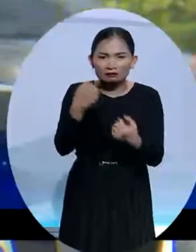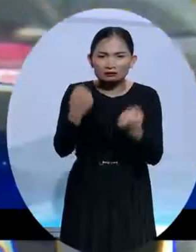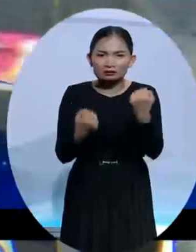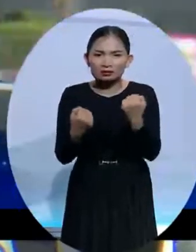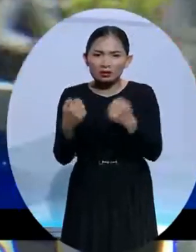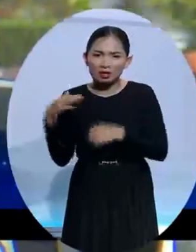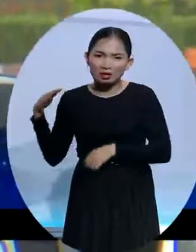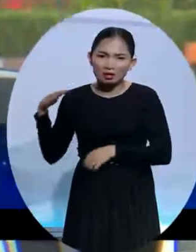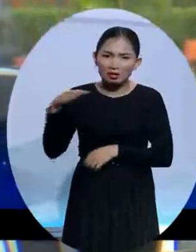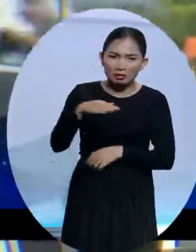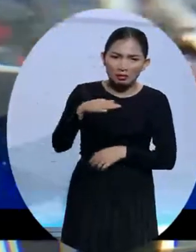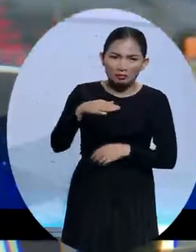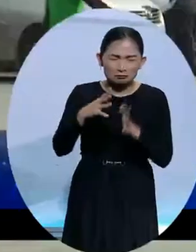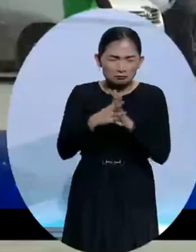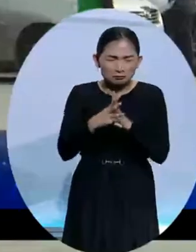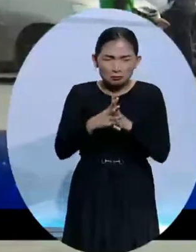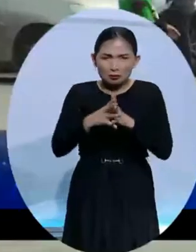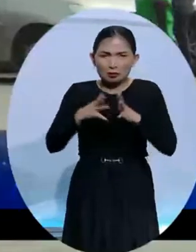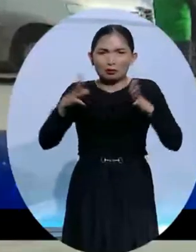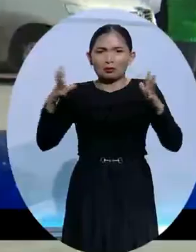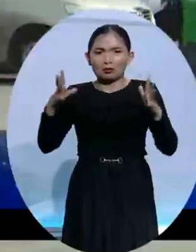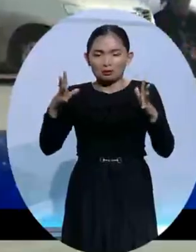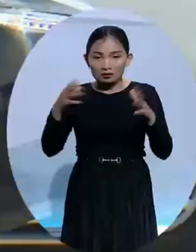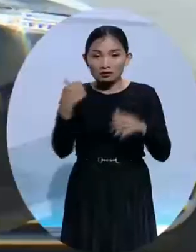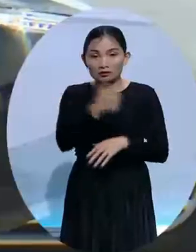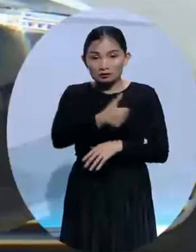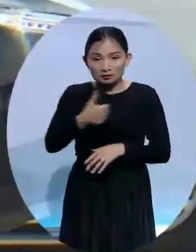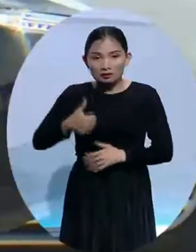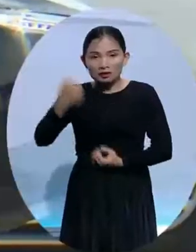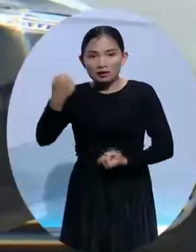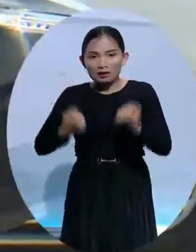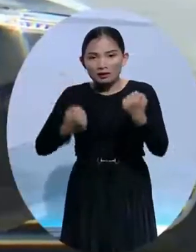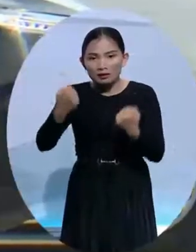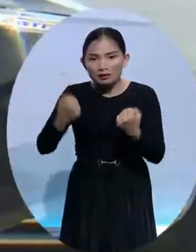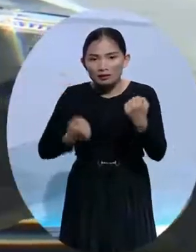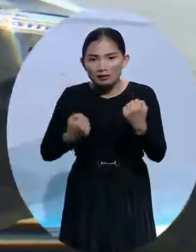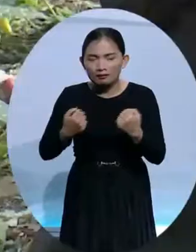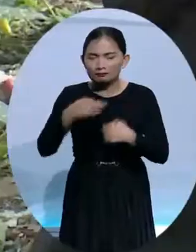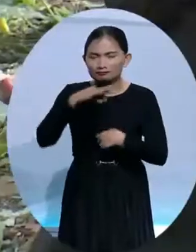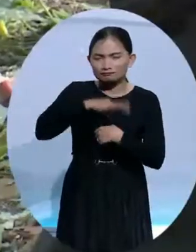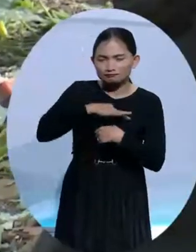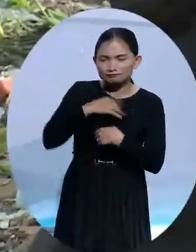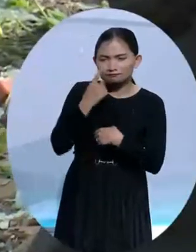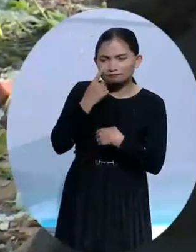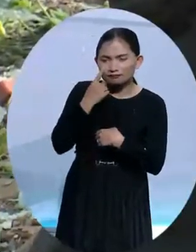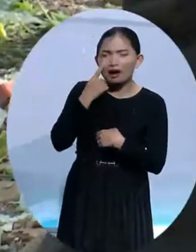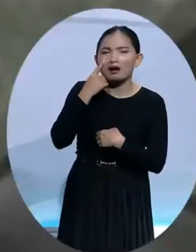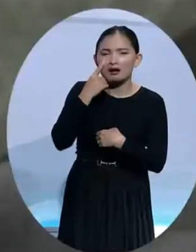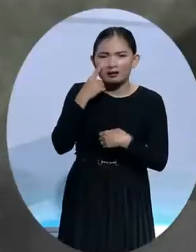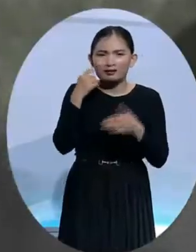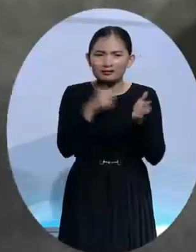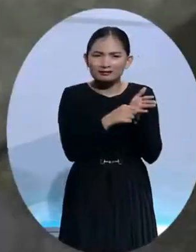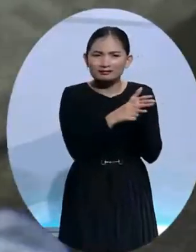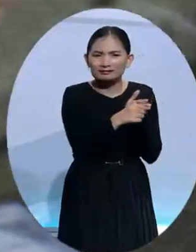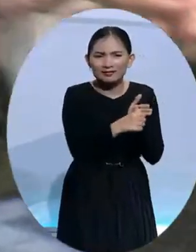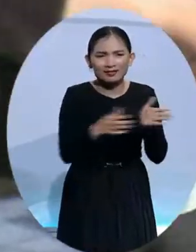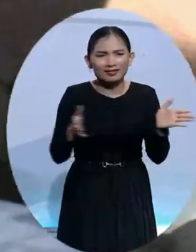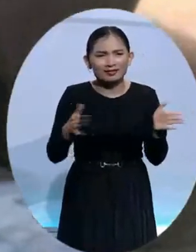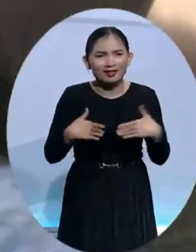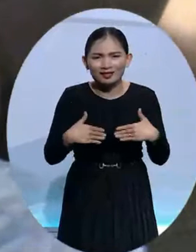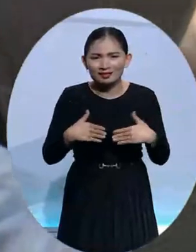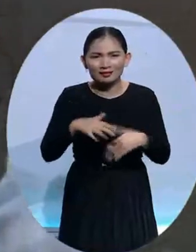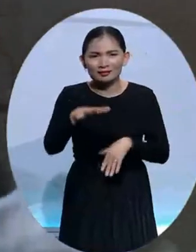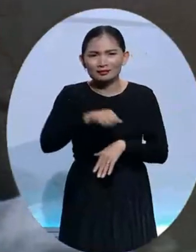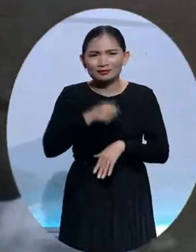và dán thẻ tăng đột biến. Lái xe, chủ phương tiện đều có chung một cảm nhận, việc dán thẻ nhanh gọn, thuận tiện và việc sử dụng cũng đơn